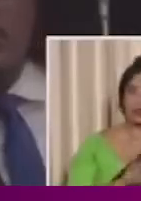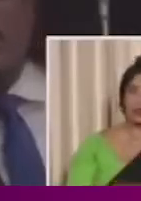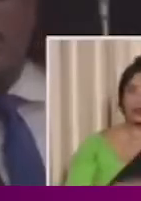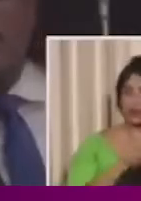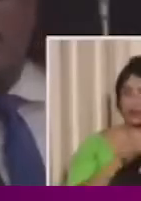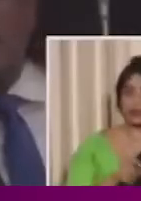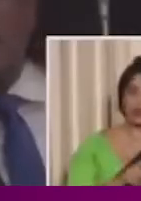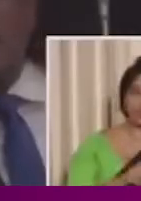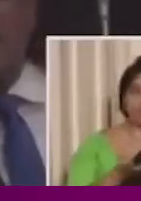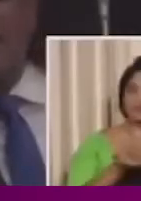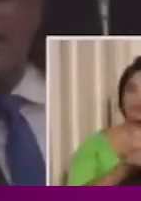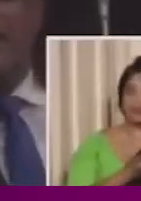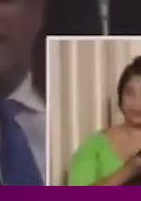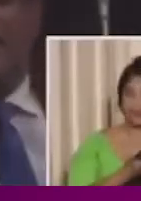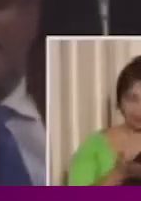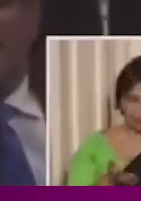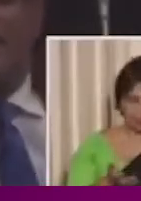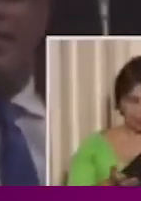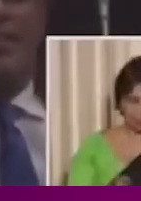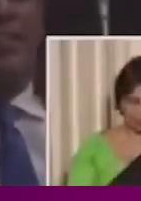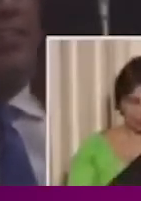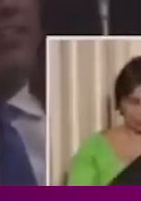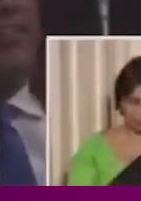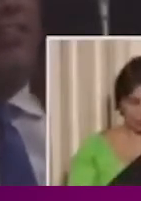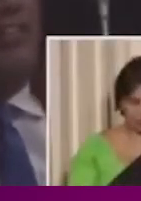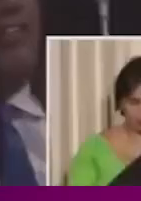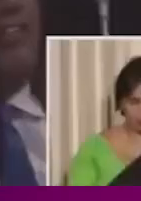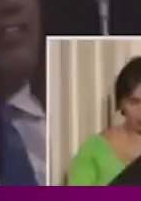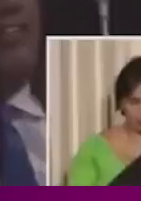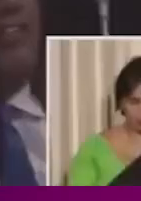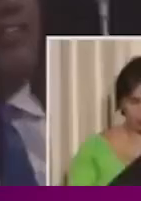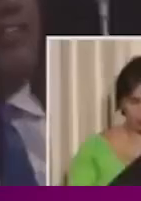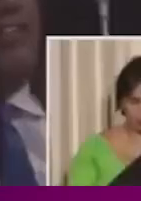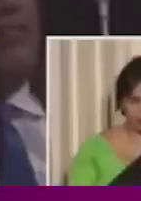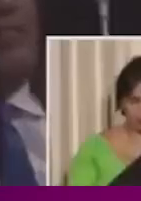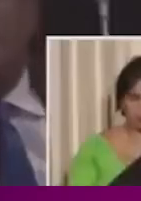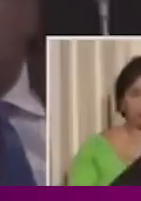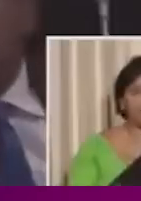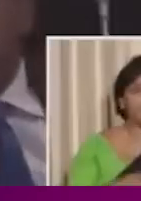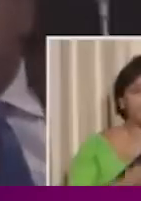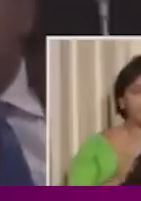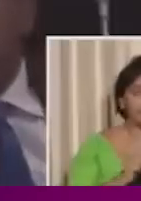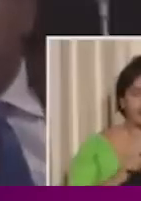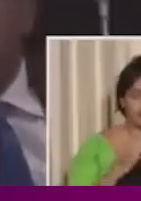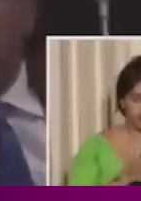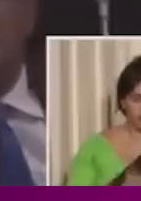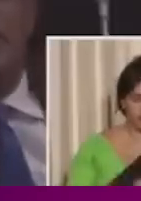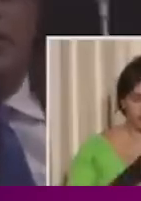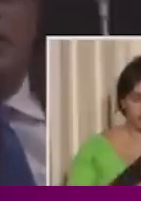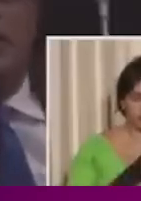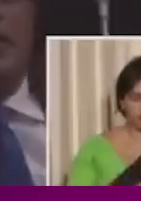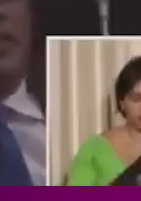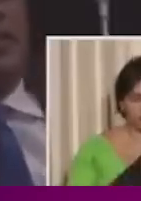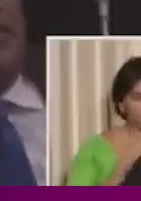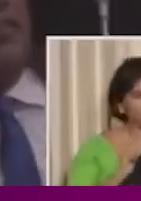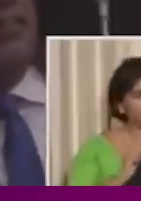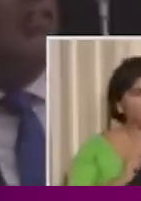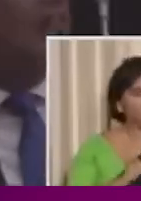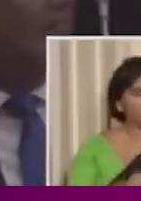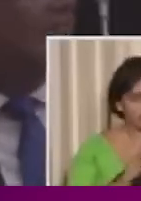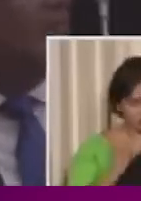சபை ஒத்திவைப்பு வேளை விவாதத்திலேயே இந்த குற்றச்சாட்டுகள் முன்வைக்கப்பட்டன. இந்த அரசாங்கம் அமெரிக்காவின்